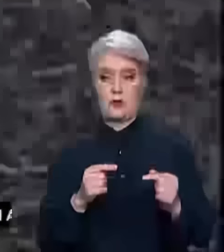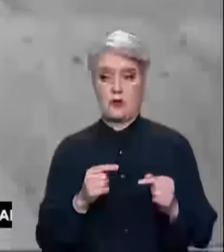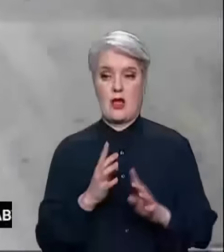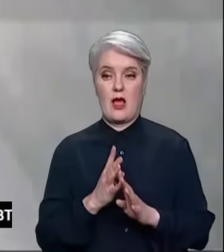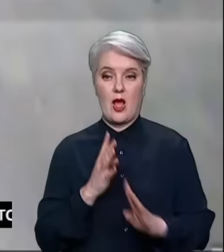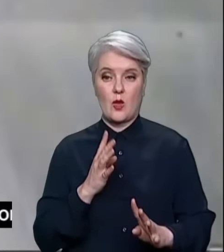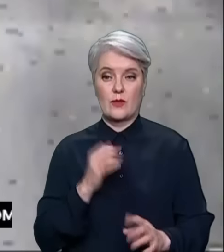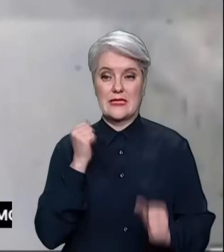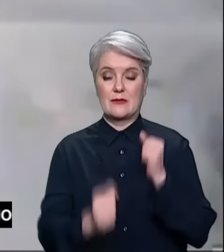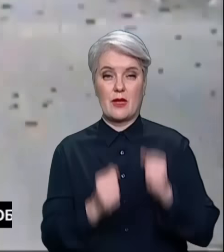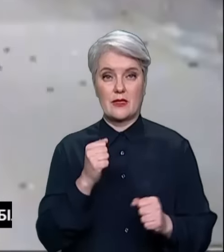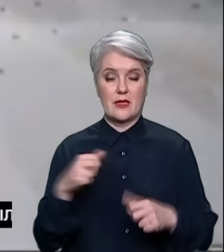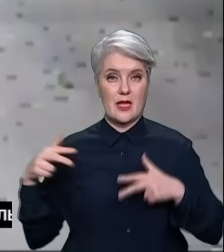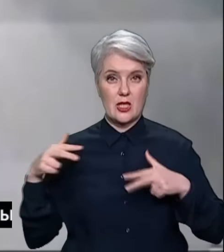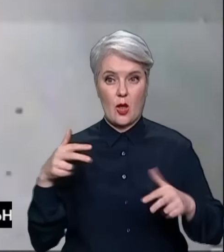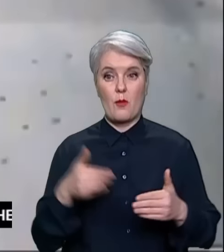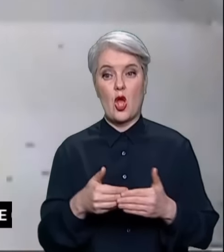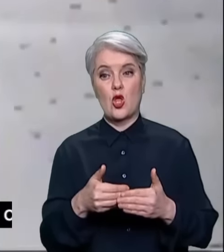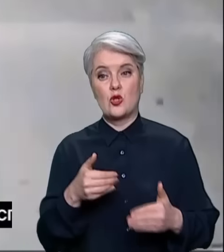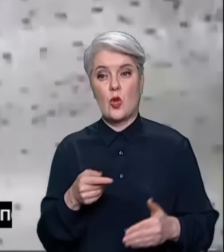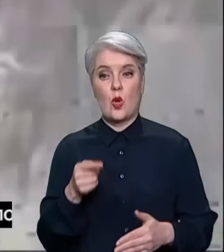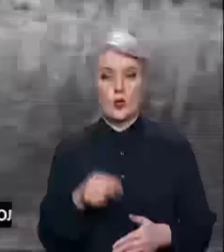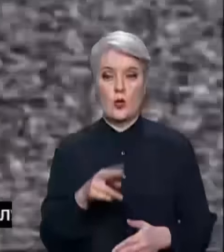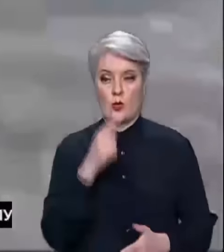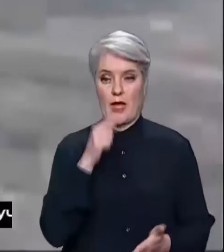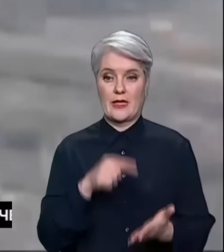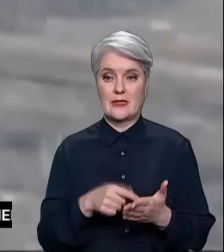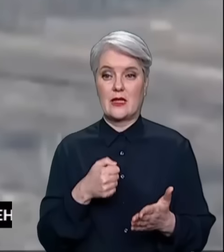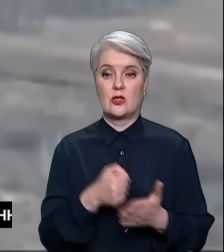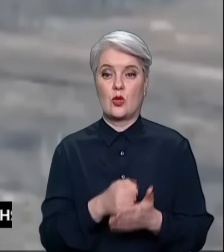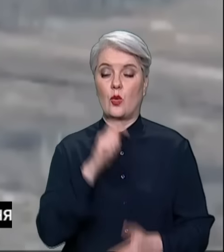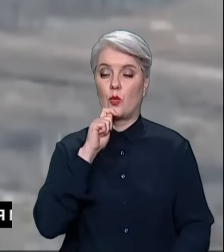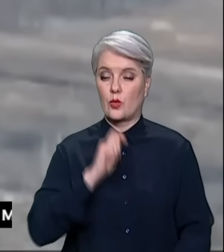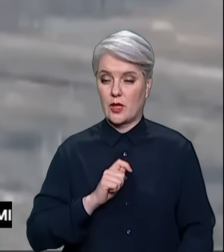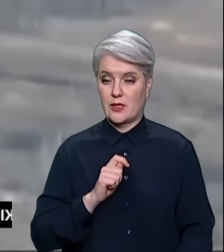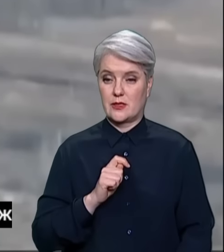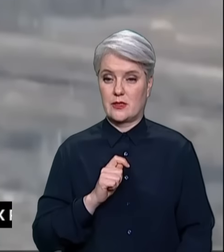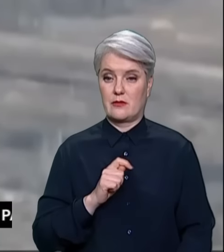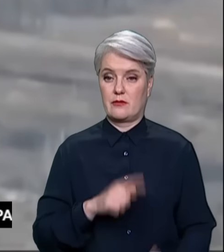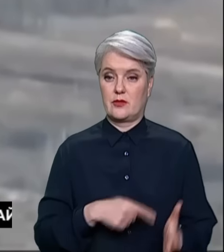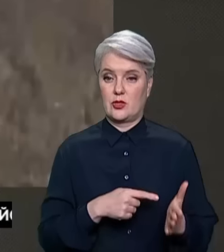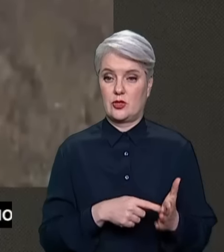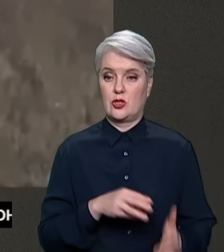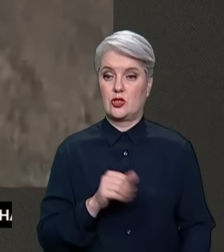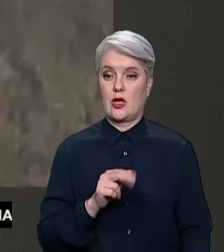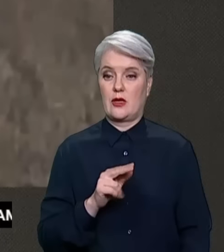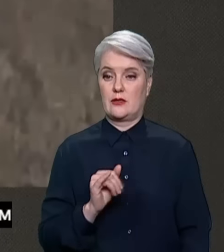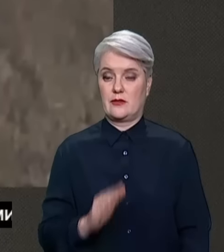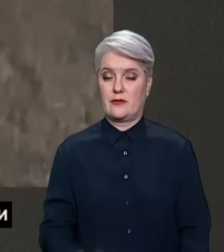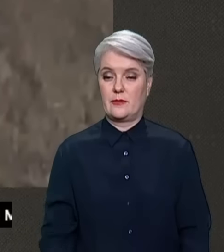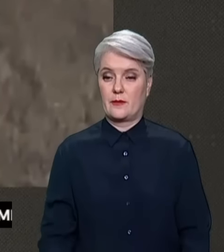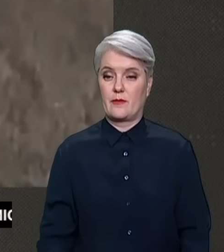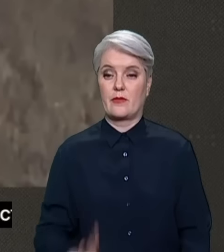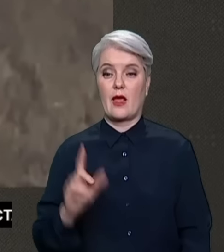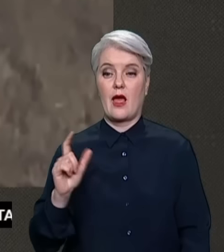спалили дронами «Камікадзе» ще до того, як вона дісталася до українських шанців. А на